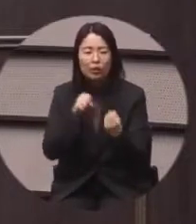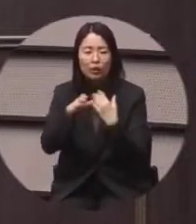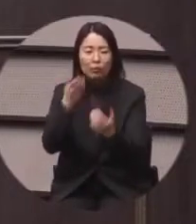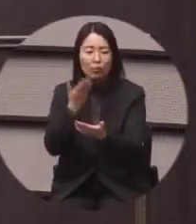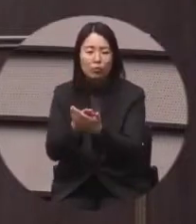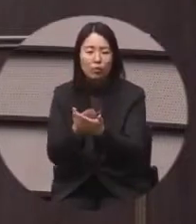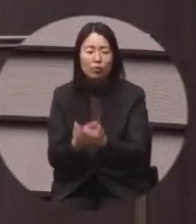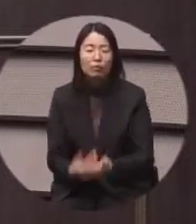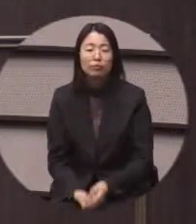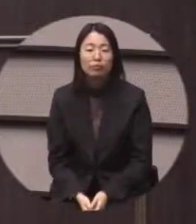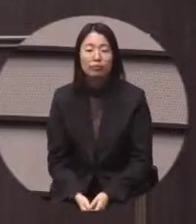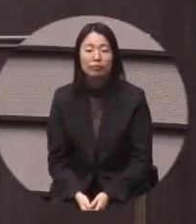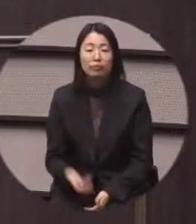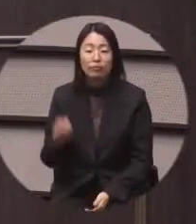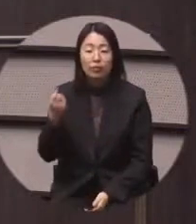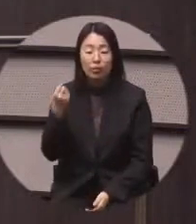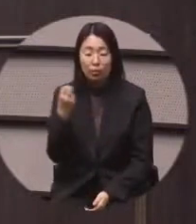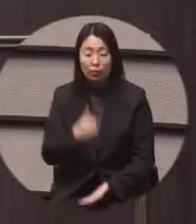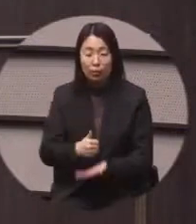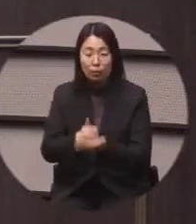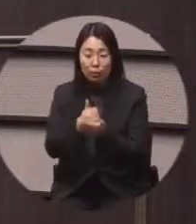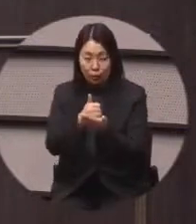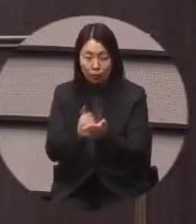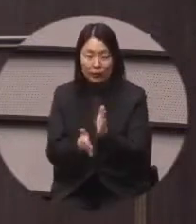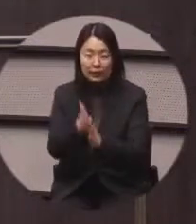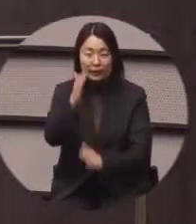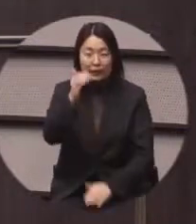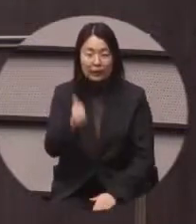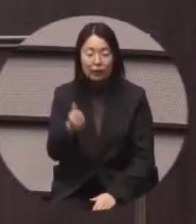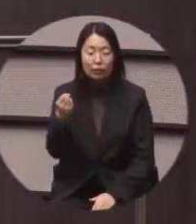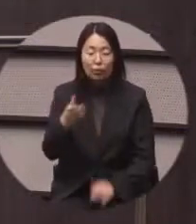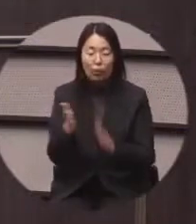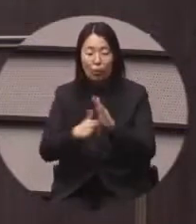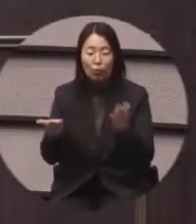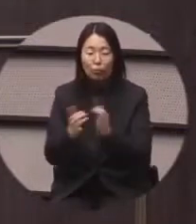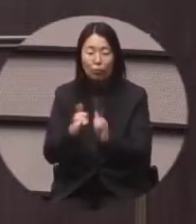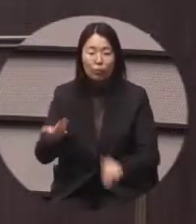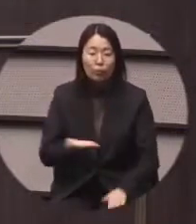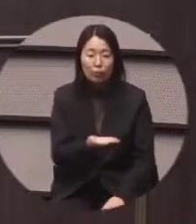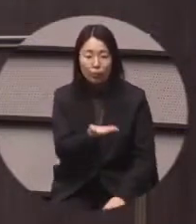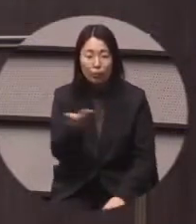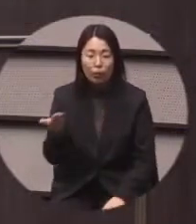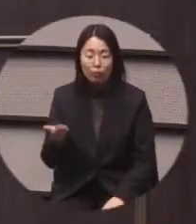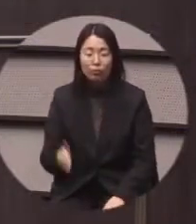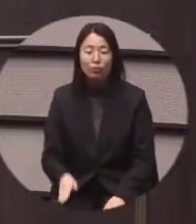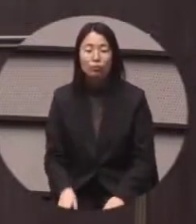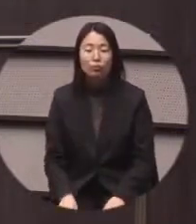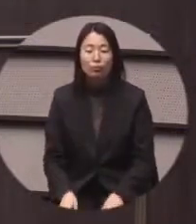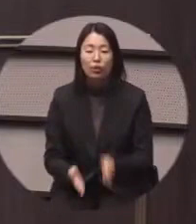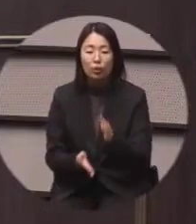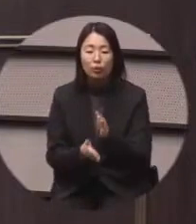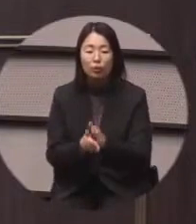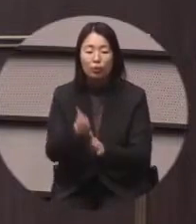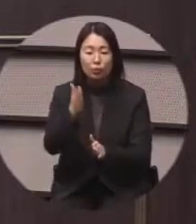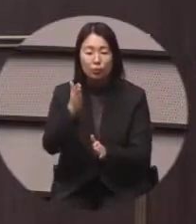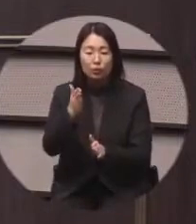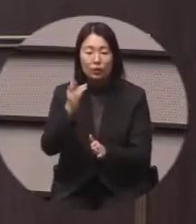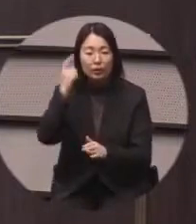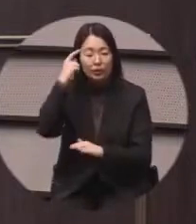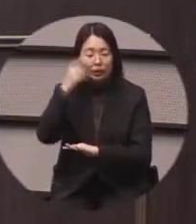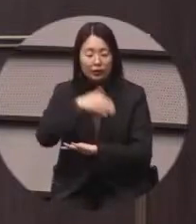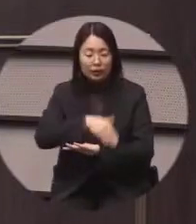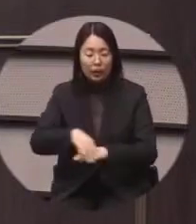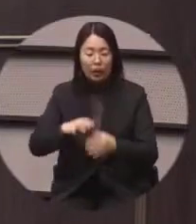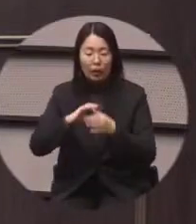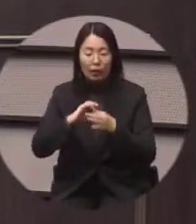존경하는 시장님, 그리고 공직자 여러분, 본 의원도 대규모 공공사업과 도시계획 변경 등의 대형 용역이